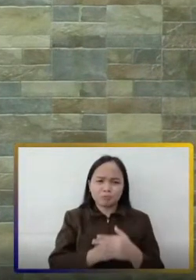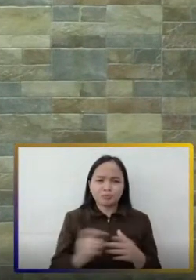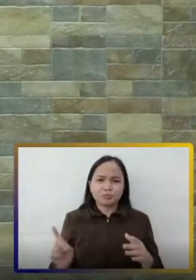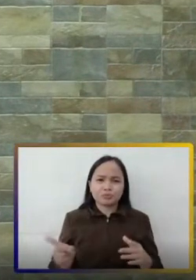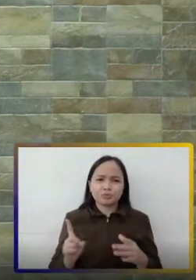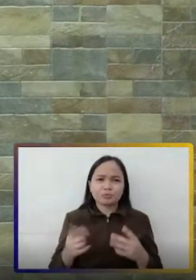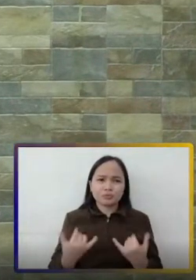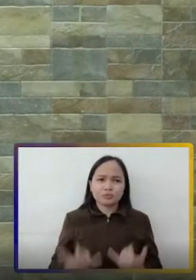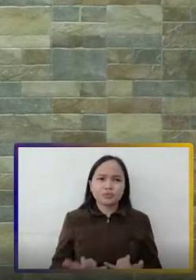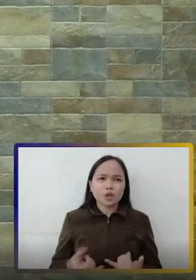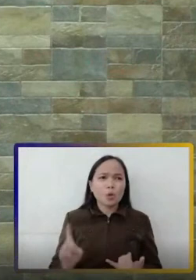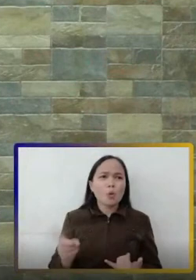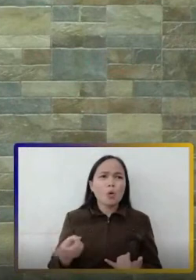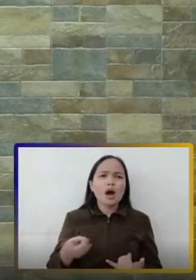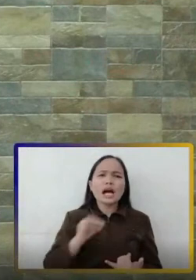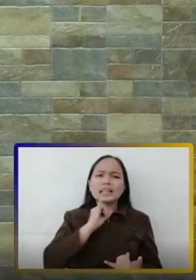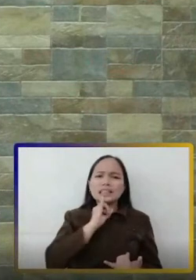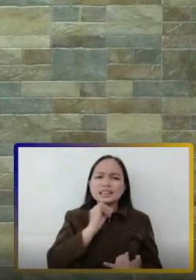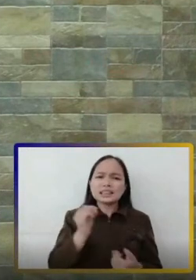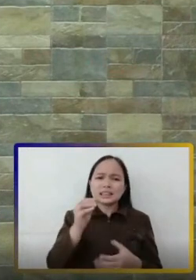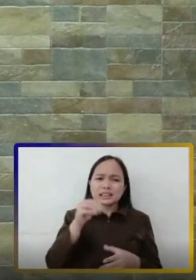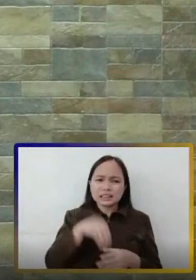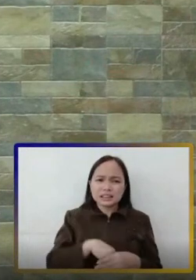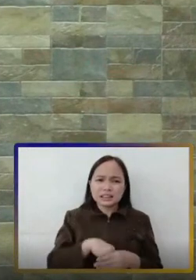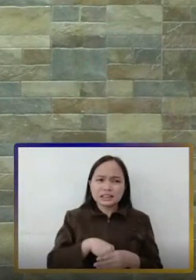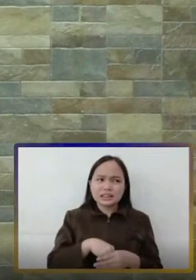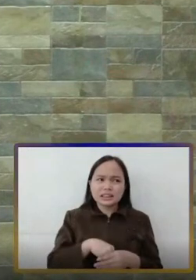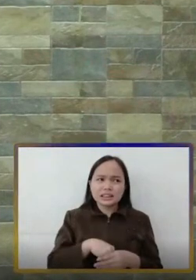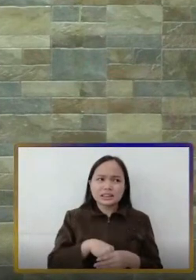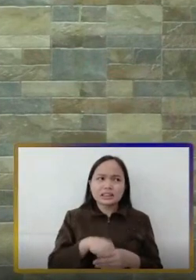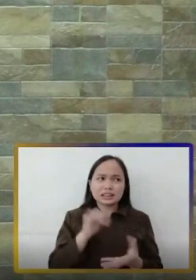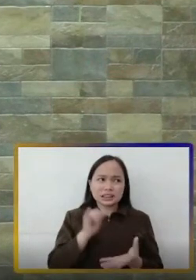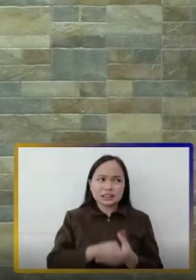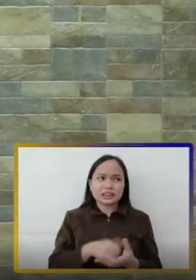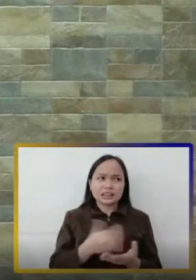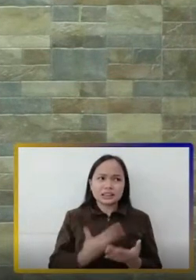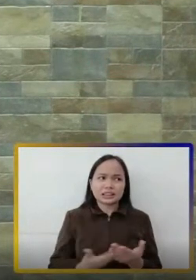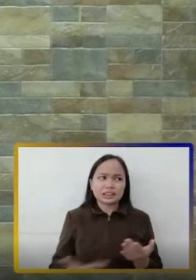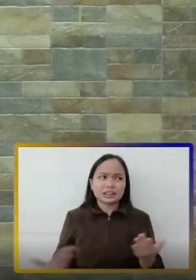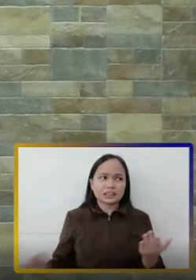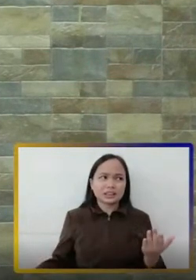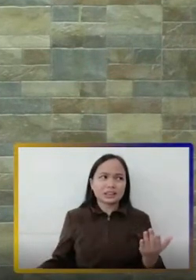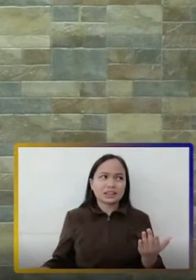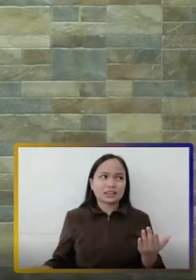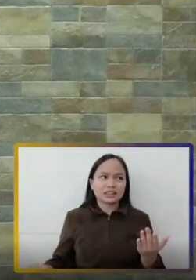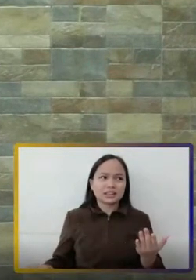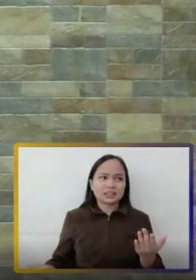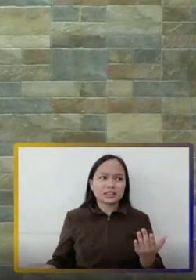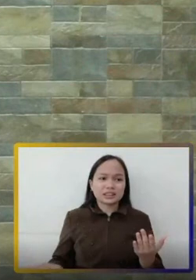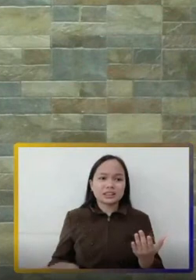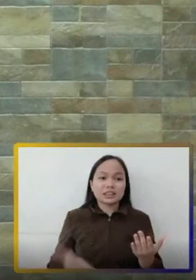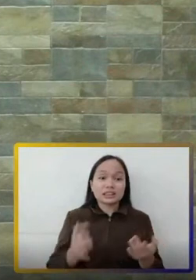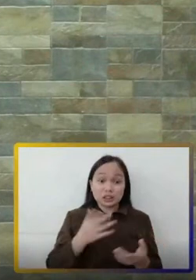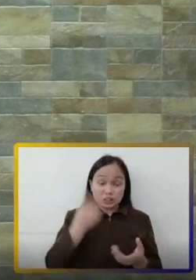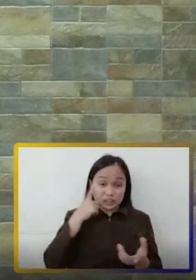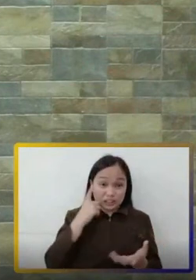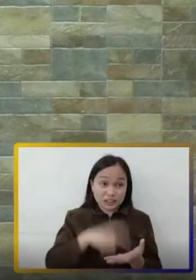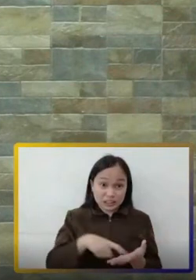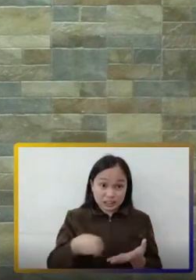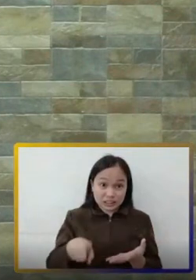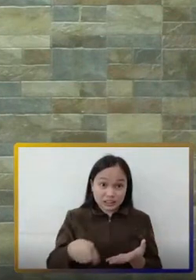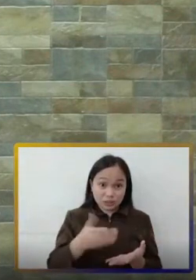Ano ang content ng bagay na ito? Did you check it? All